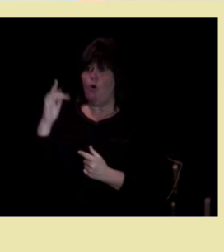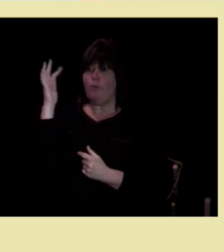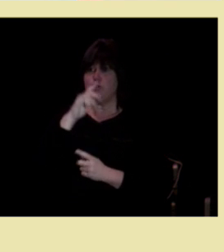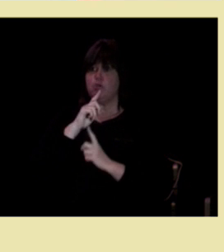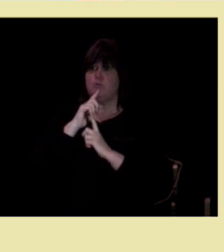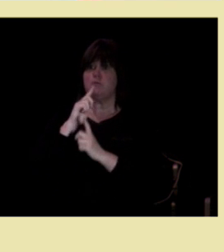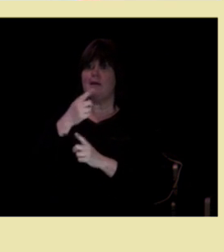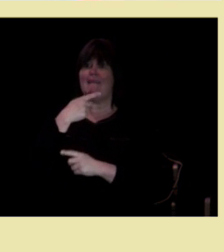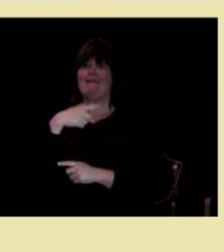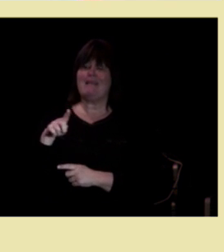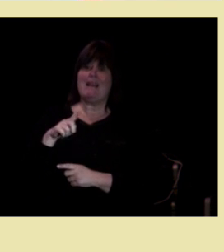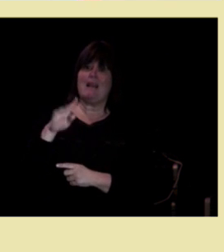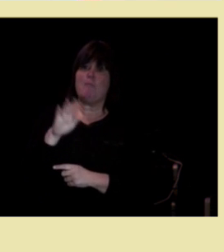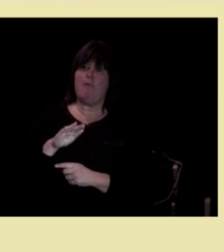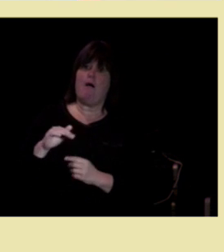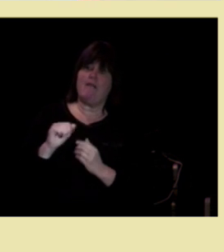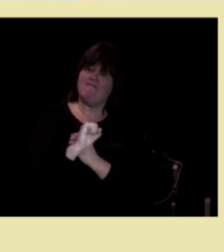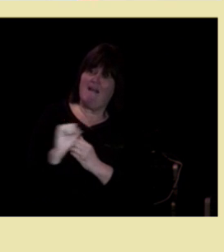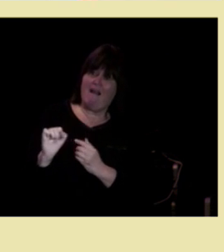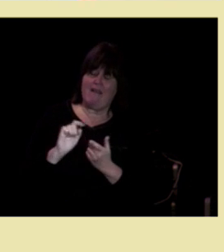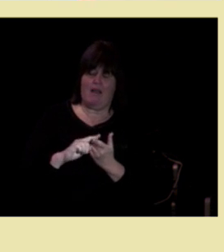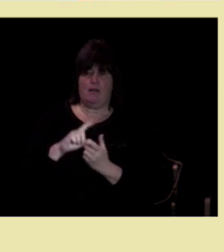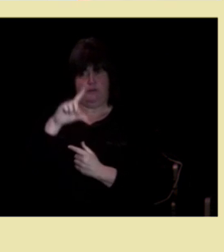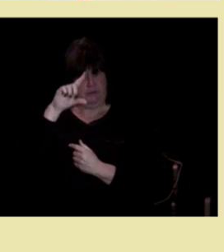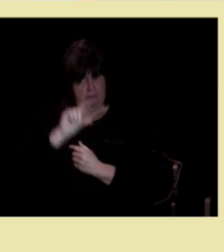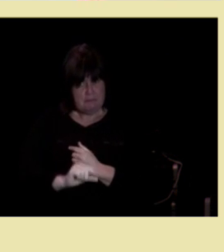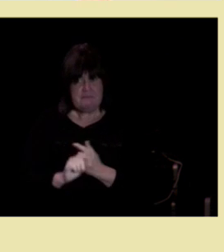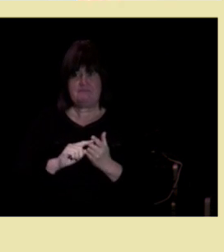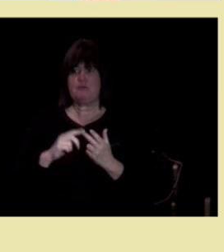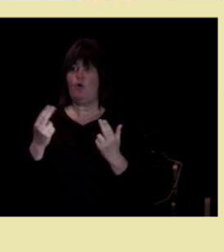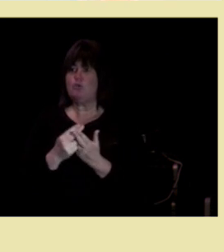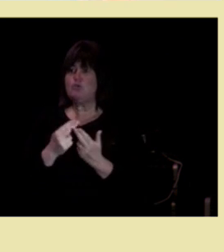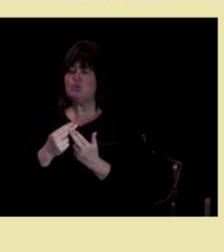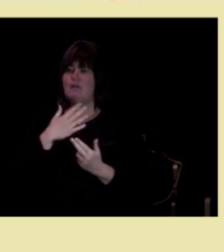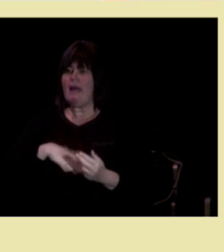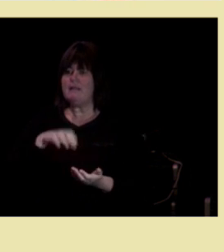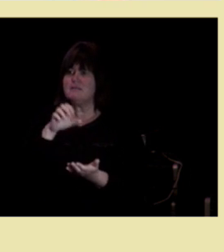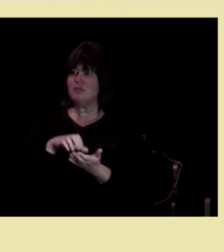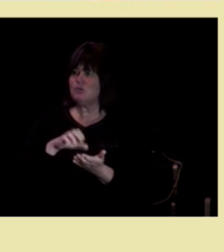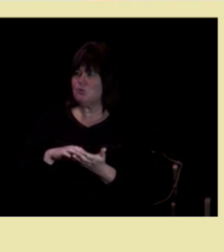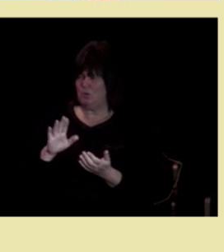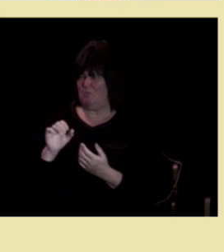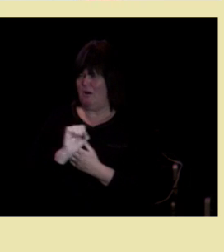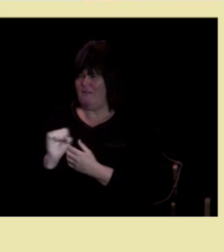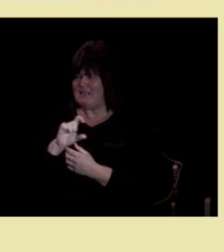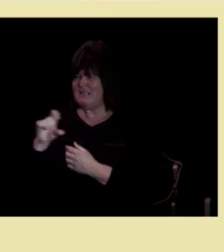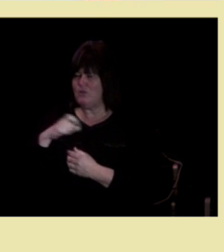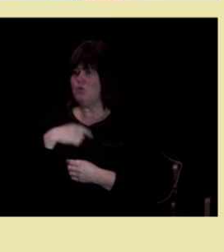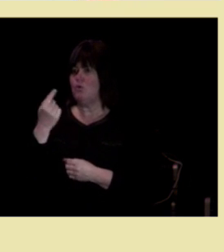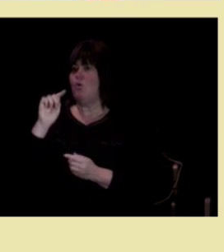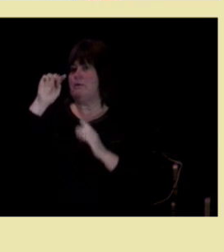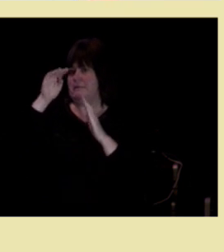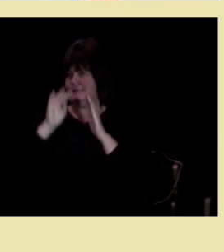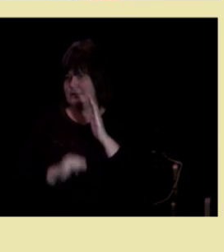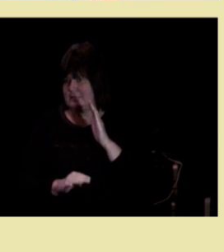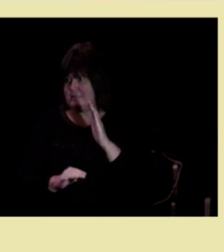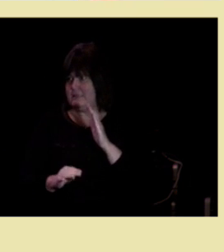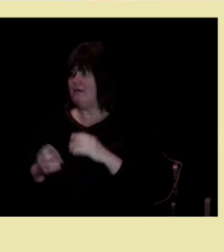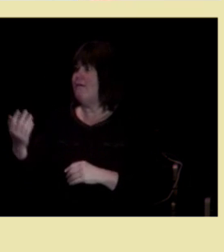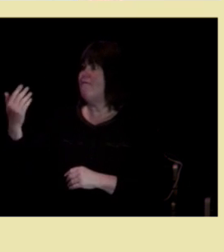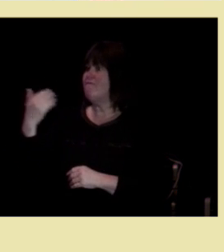fra helsestasjonen og barnehagene. Dette er veldig ønsket. Før var det majoriteten av bekymringsmeldingene i